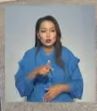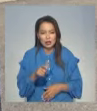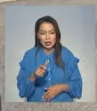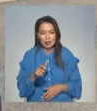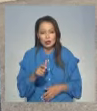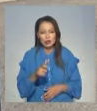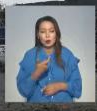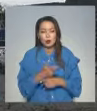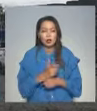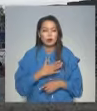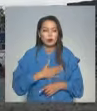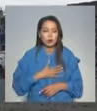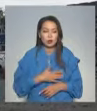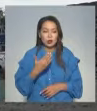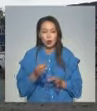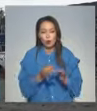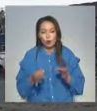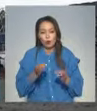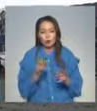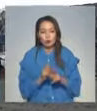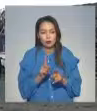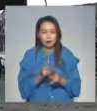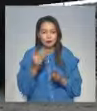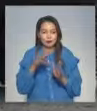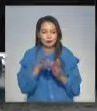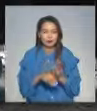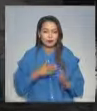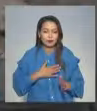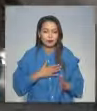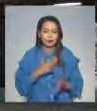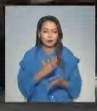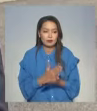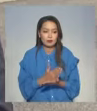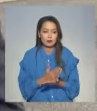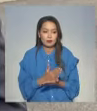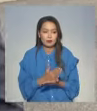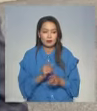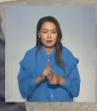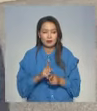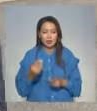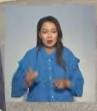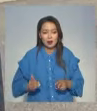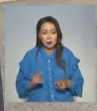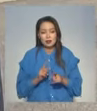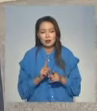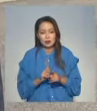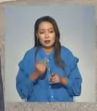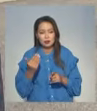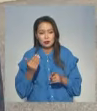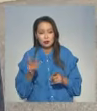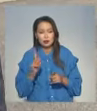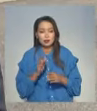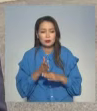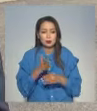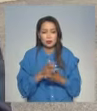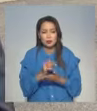жаңағы өте нашар күйдегі облыстардың санатына кіреді. Тендер өткізген кезде шеттен келген компания келеді бір портфельмен бұл жаққа, бірақ